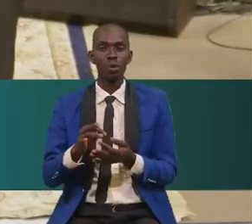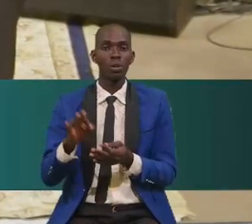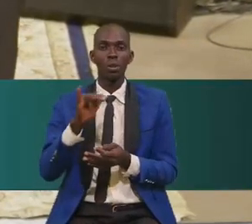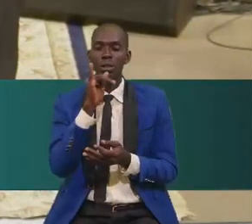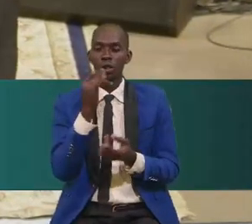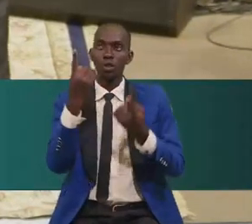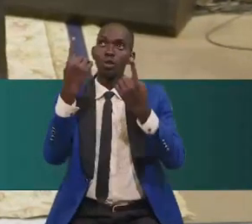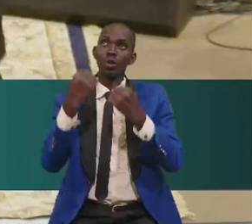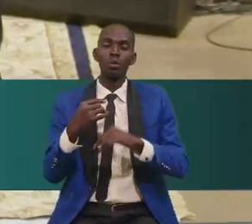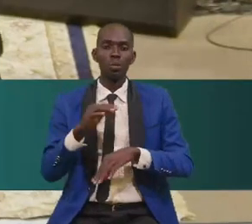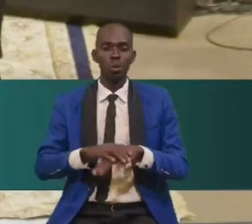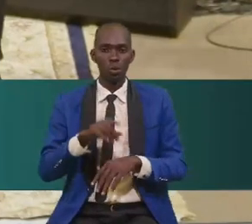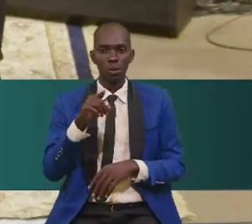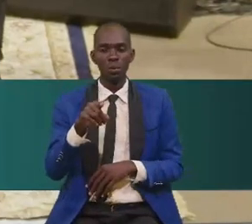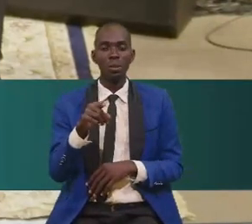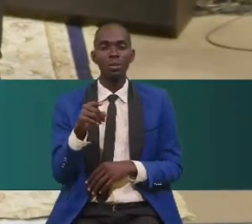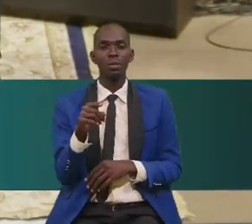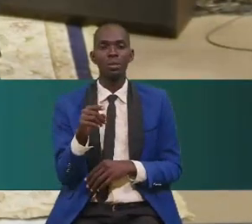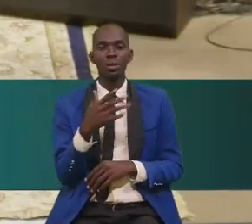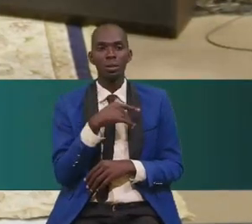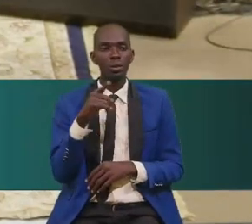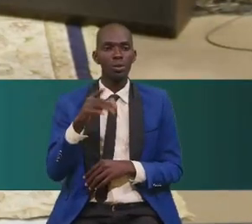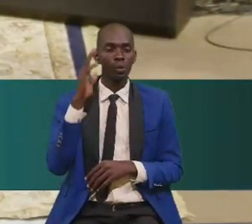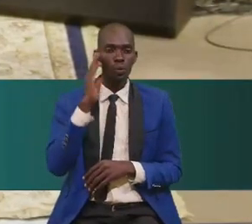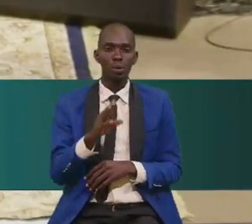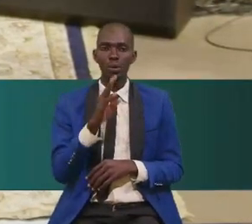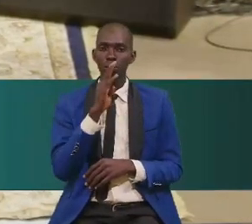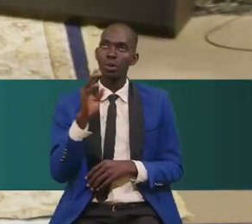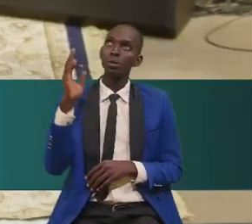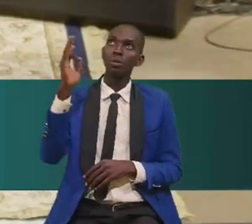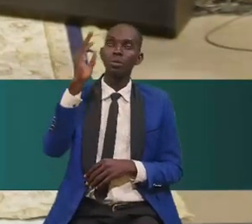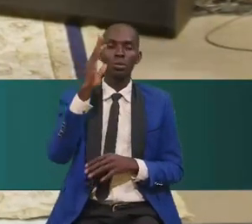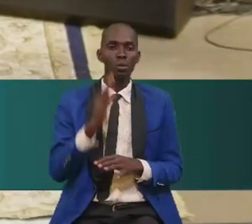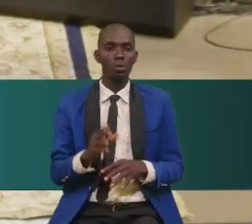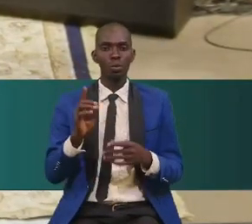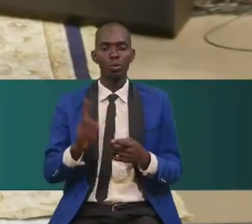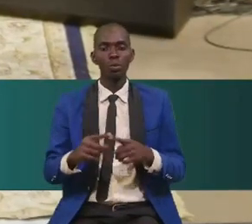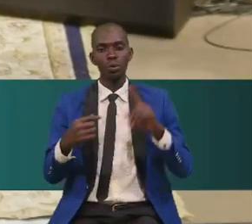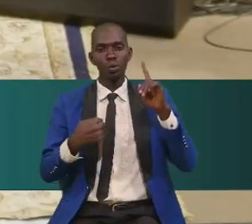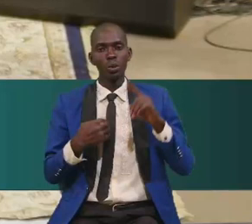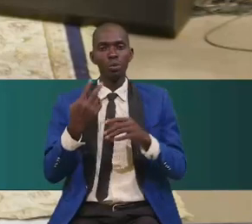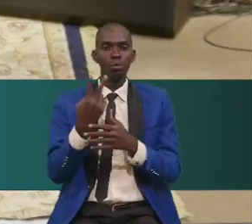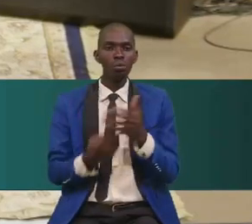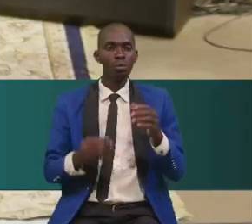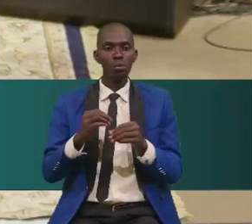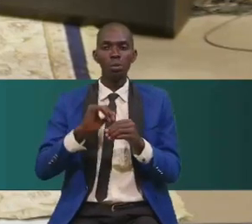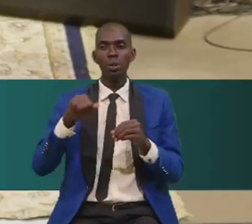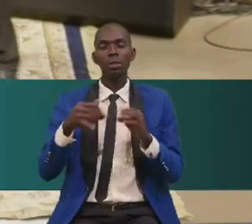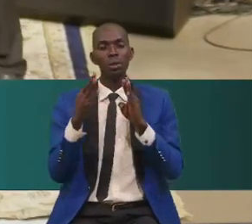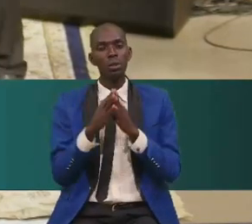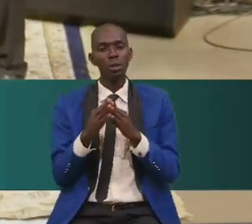vous. Et vous serez mes témoins à Jérusalem, dans toute la